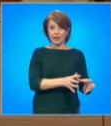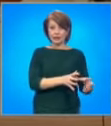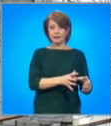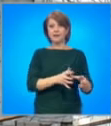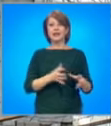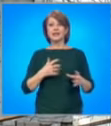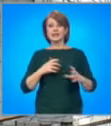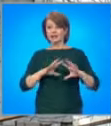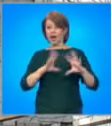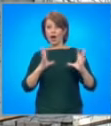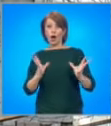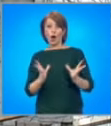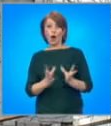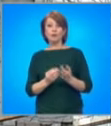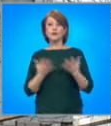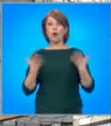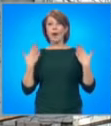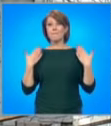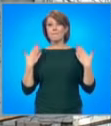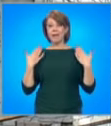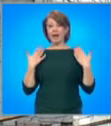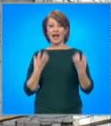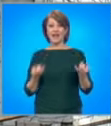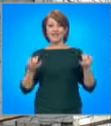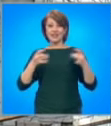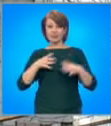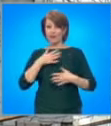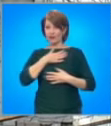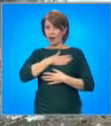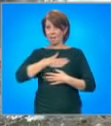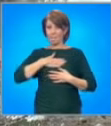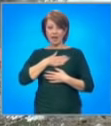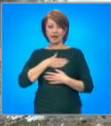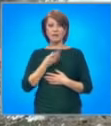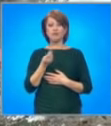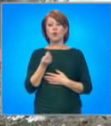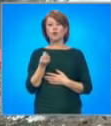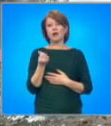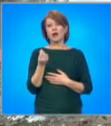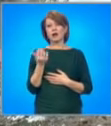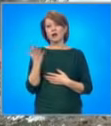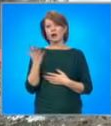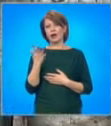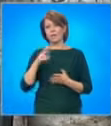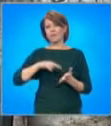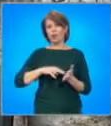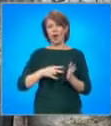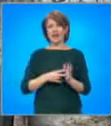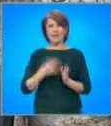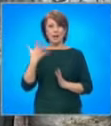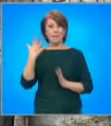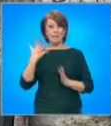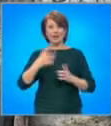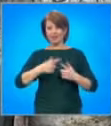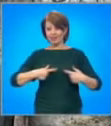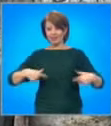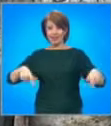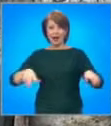парк. Иначе възстановяването на капалнята Мария Луиза става все по-скъп проект. Петте басейна бавно се